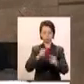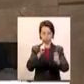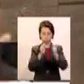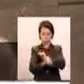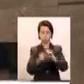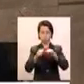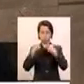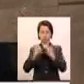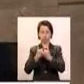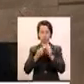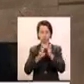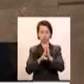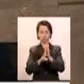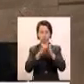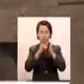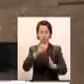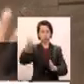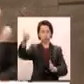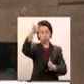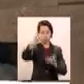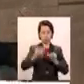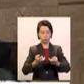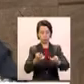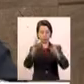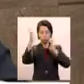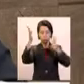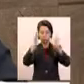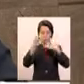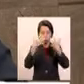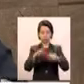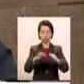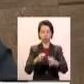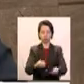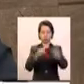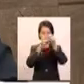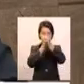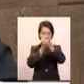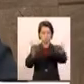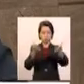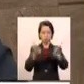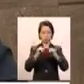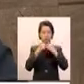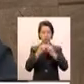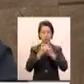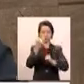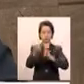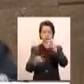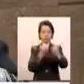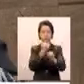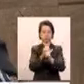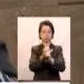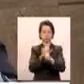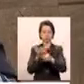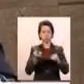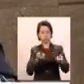penukaran persatuan yang mewakili badan induk luncur ais di Malaysia juga telah pun dimaklumkan kepada Kesatuan Antarabangsa